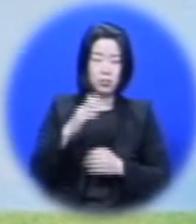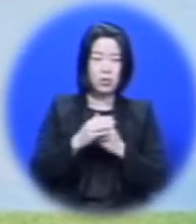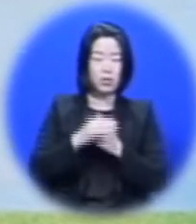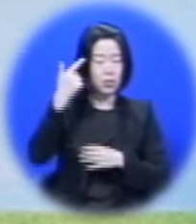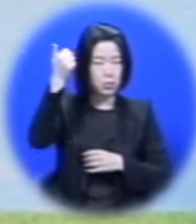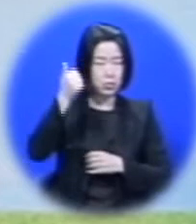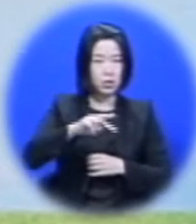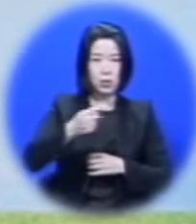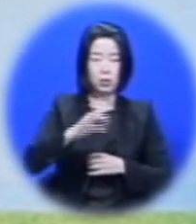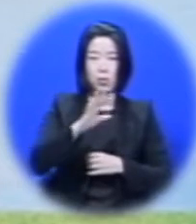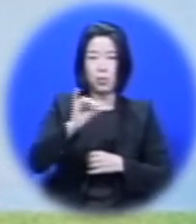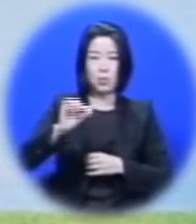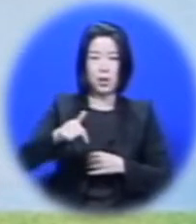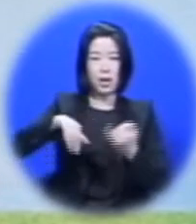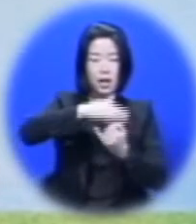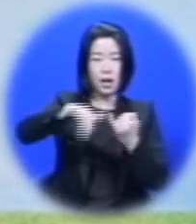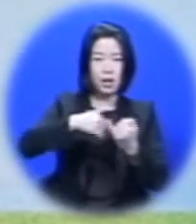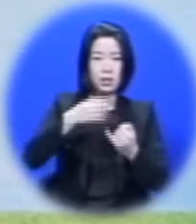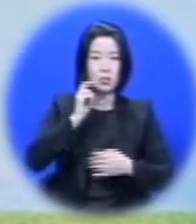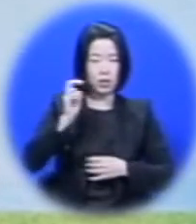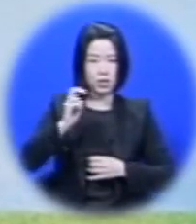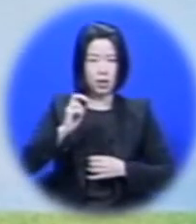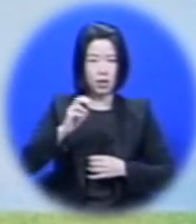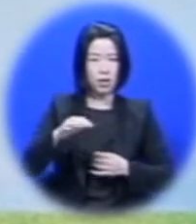노래를 부르니 그러나 목사님은 개의치 않고 그냥 2절을 또 부릅니다.